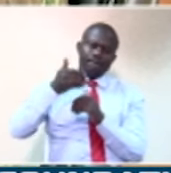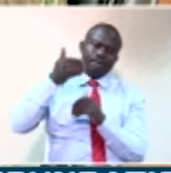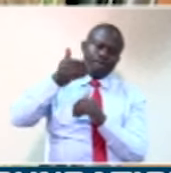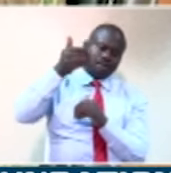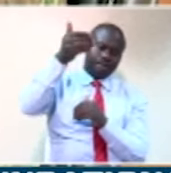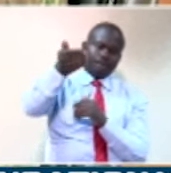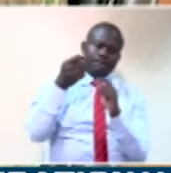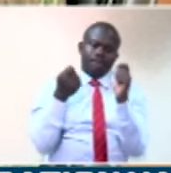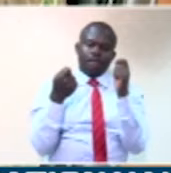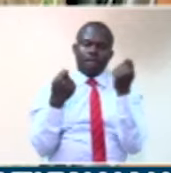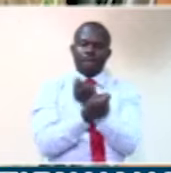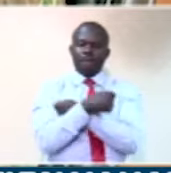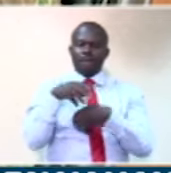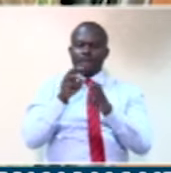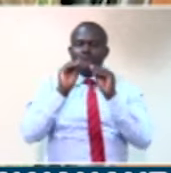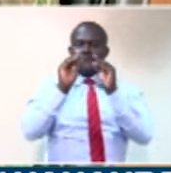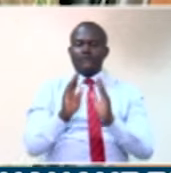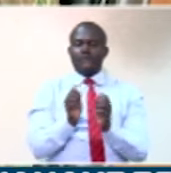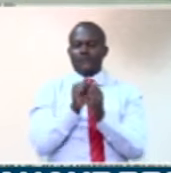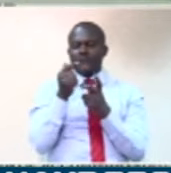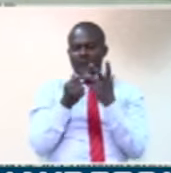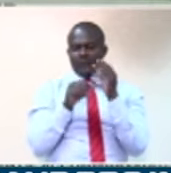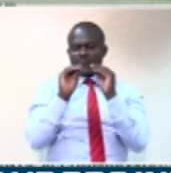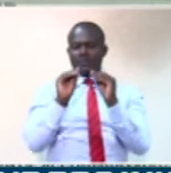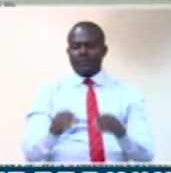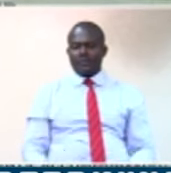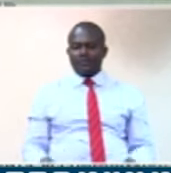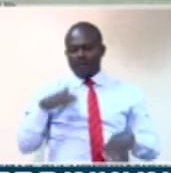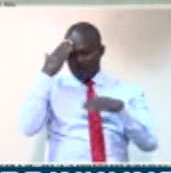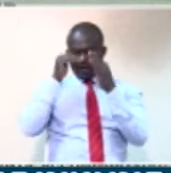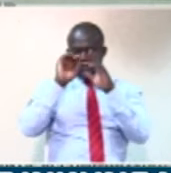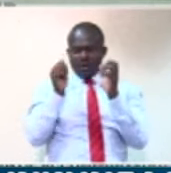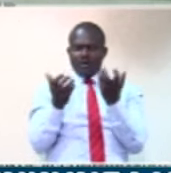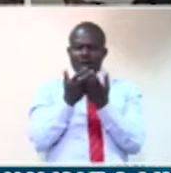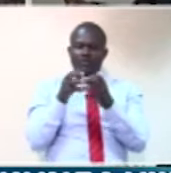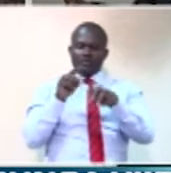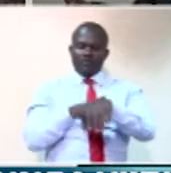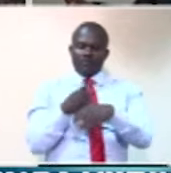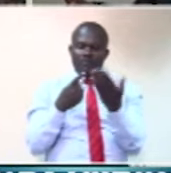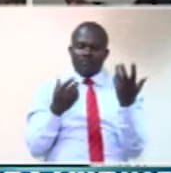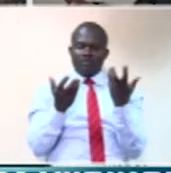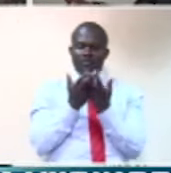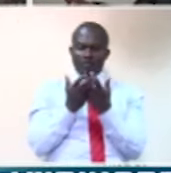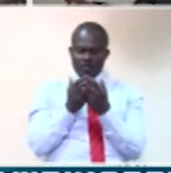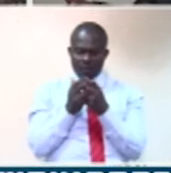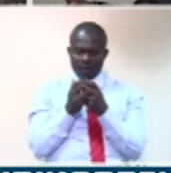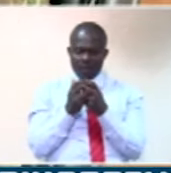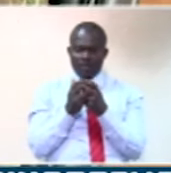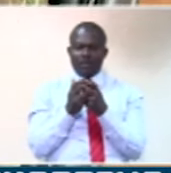duhora tuvugurura imyigishirize n'ibyo twigisha kugira ngo tujyane n'ibihe, tujyane